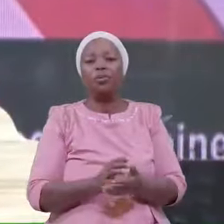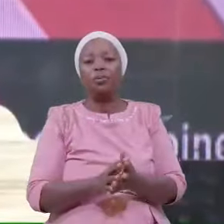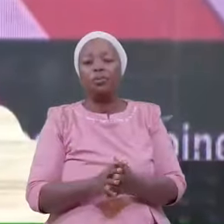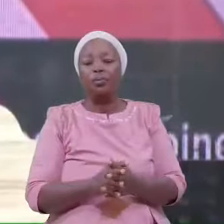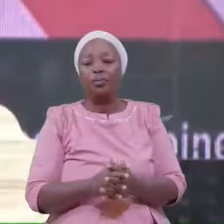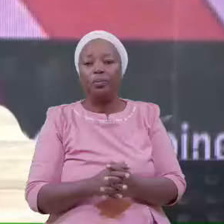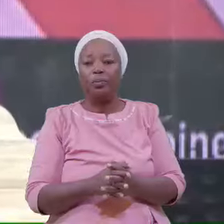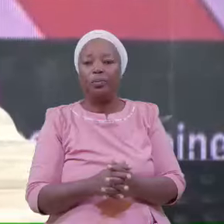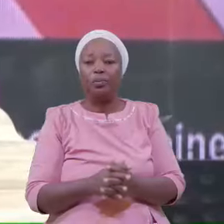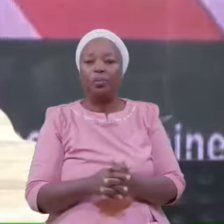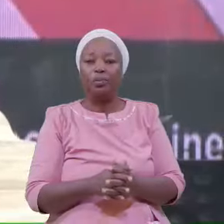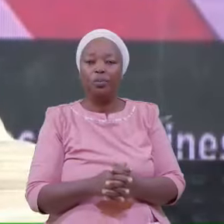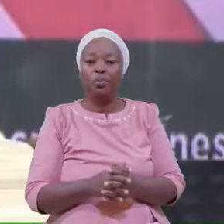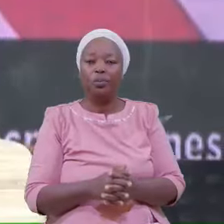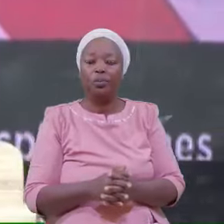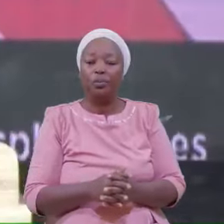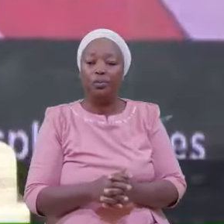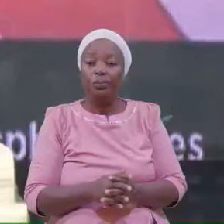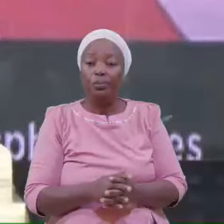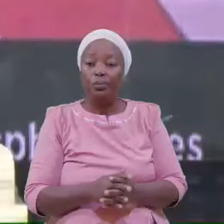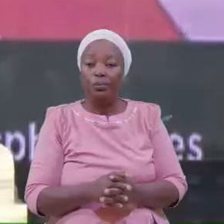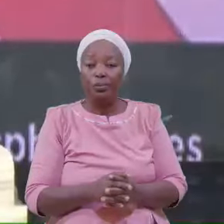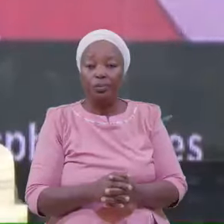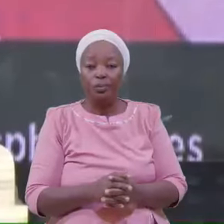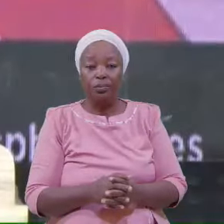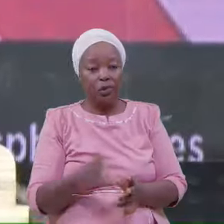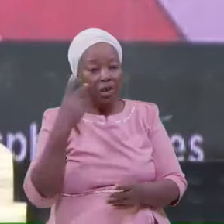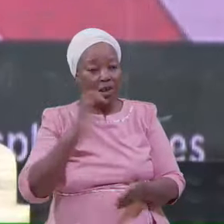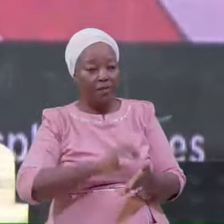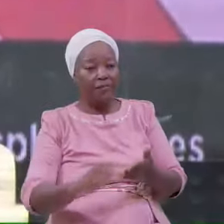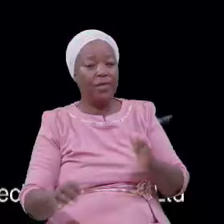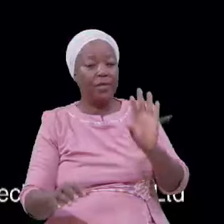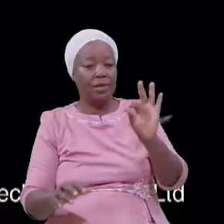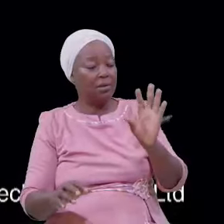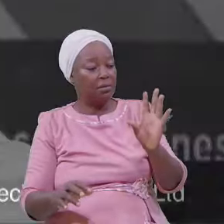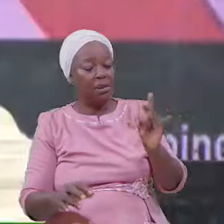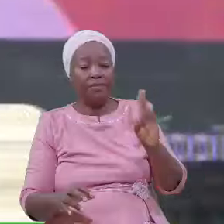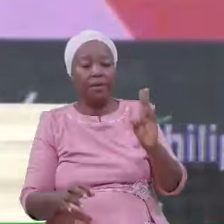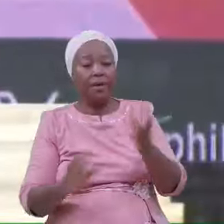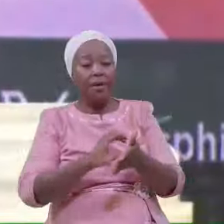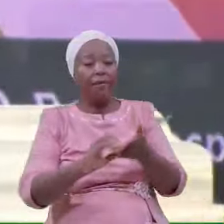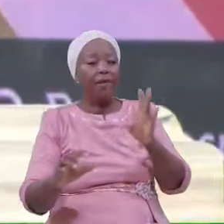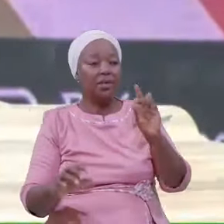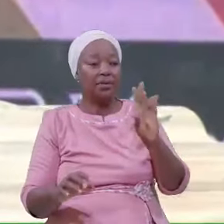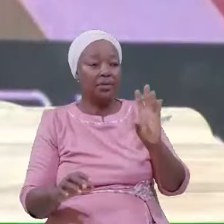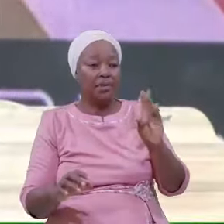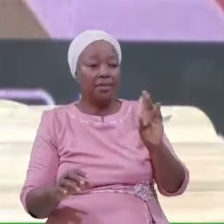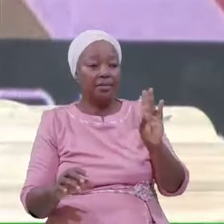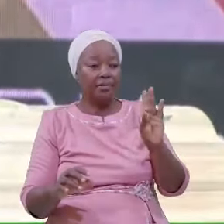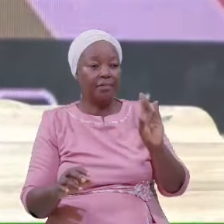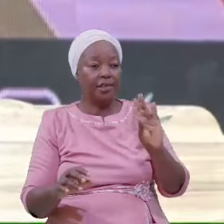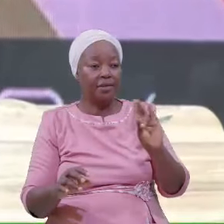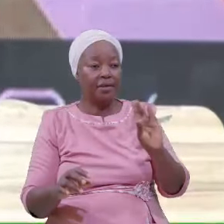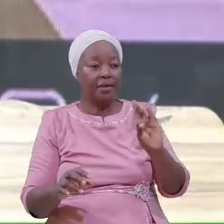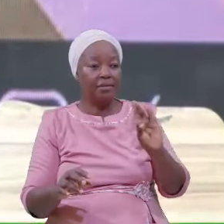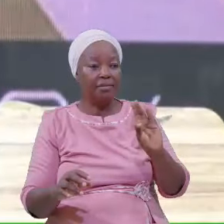salita. Pinagaling ng Panginoon ang lahat. Look at verse 17. In verse 17, it